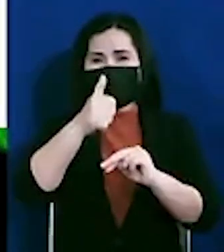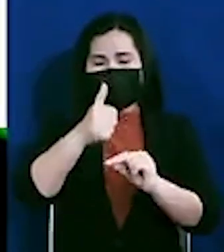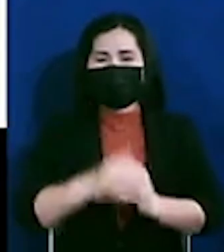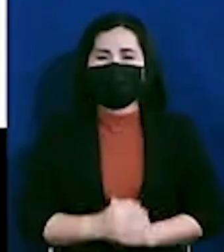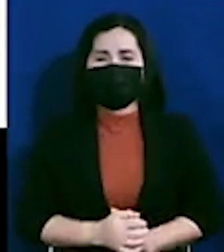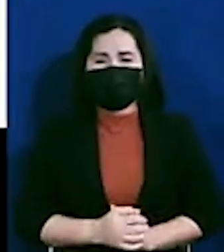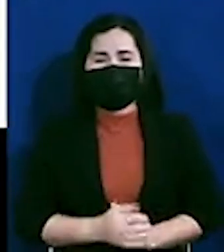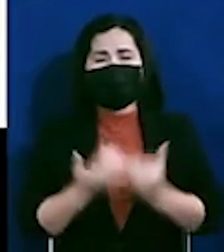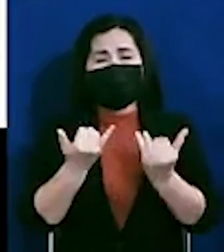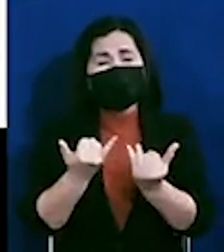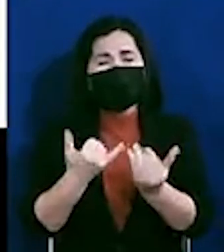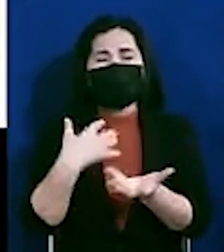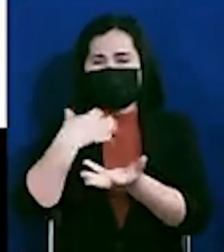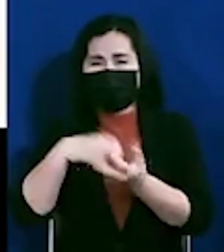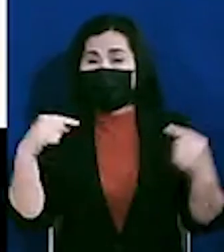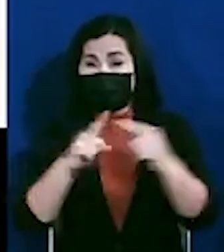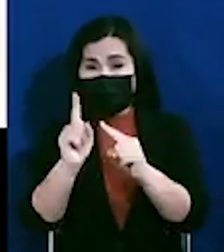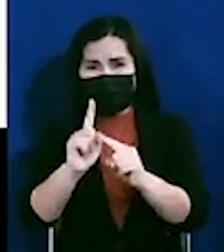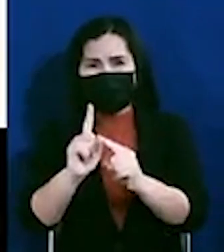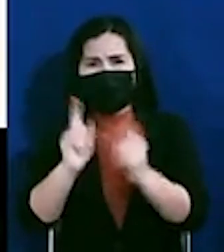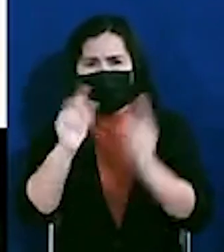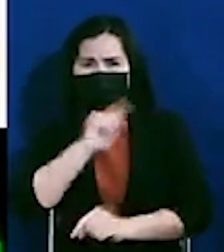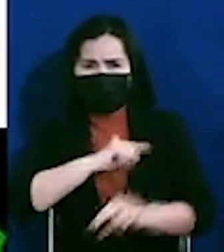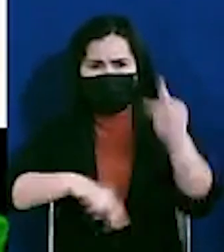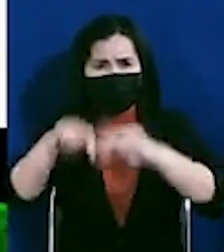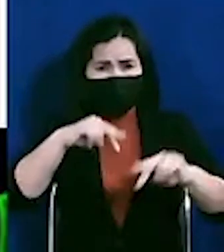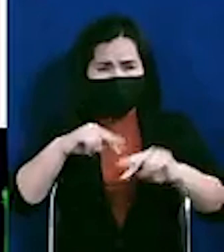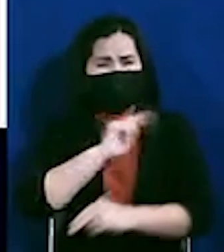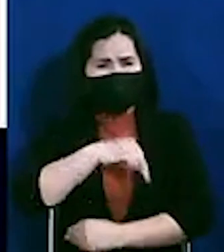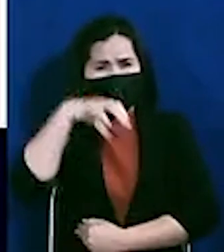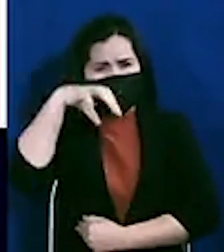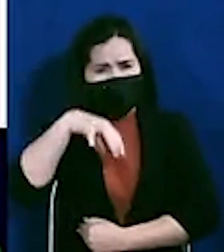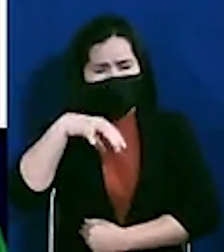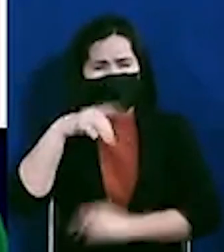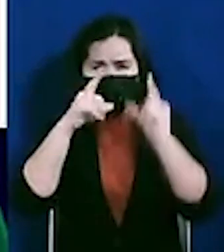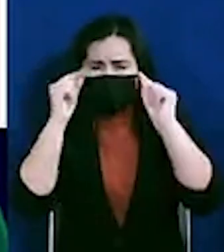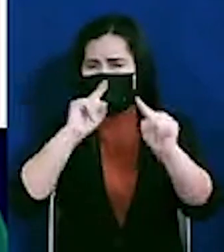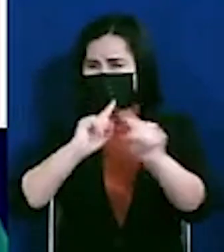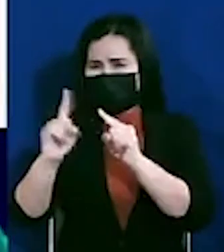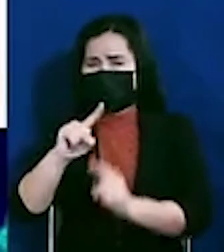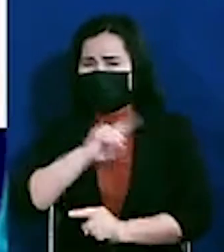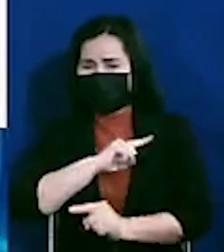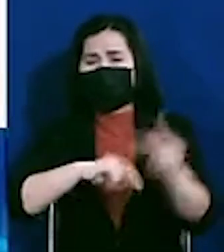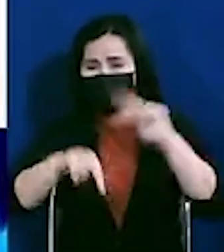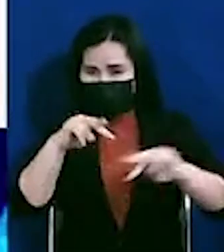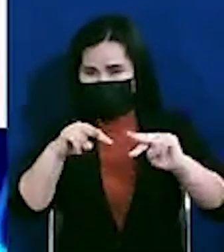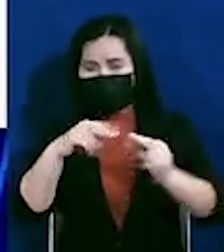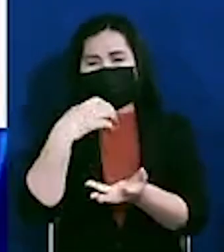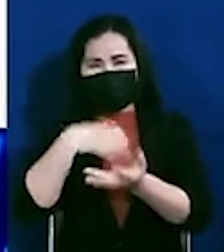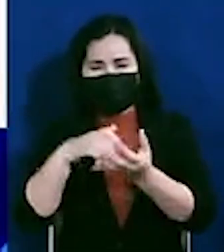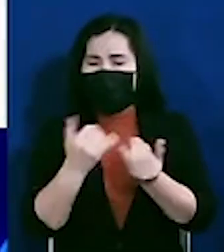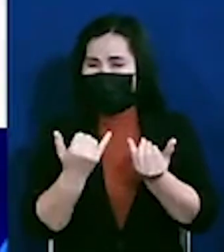วันนี้เราขอเราขอเอาแค่ตรงที่ให้สถานบริการหรือสถานพยาบาลนะครับเป็นคนที่ตรวจก่อนนะครับ